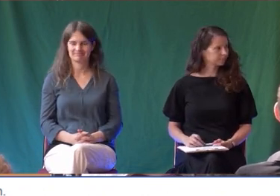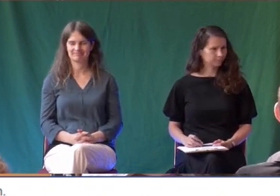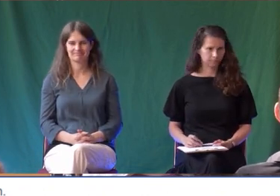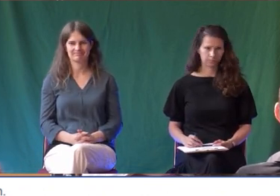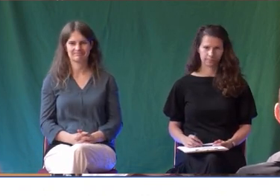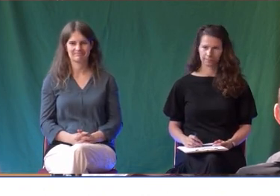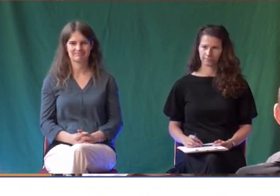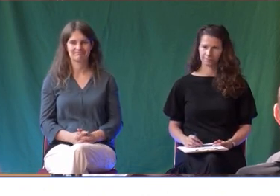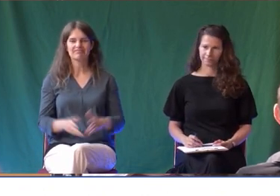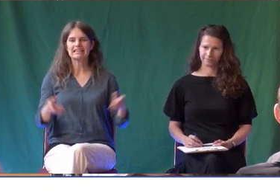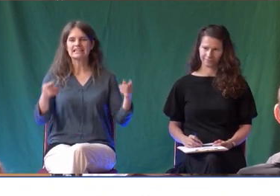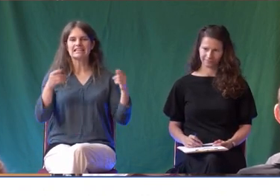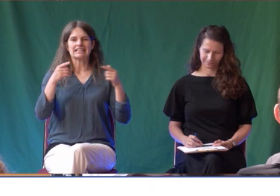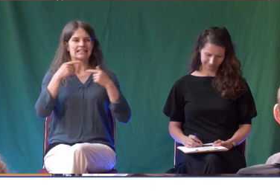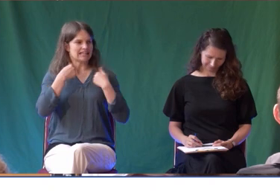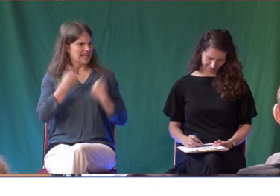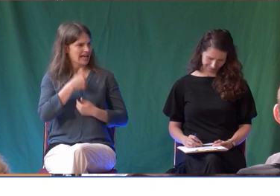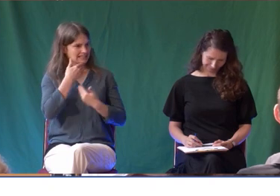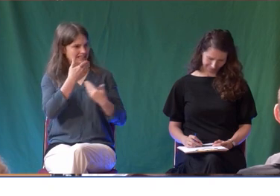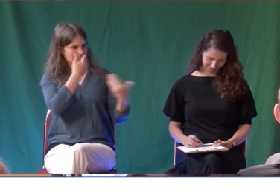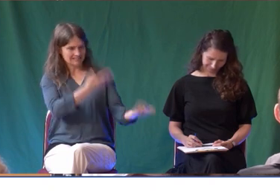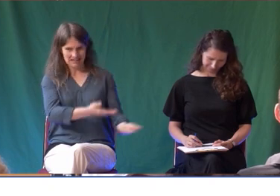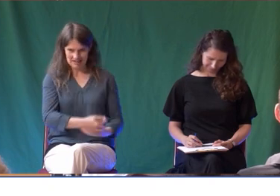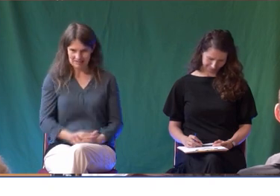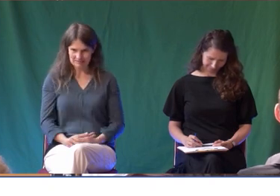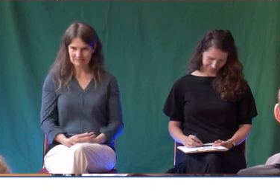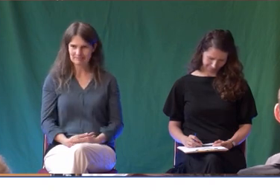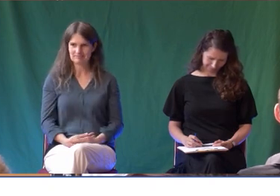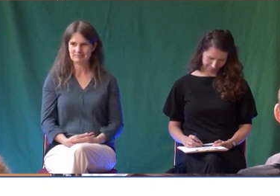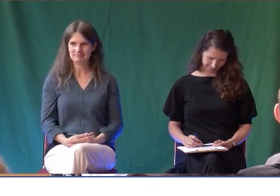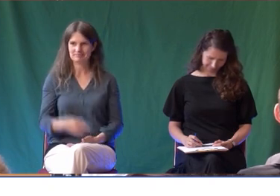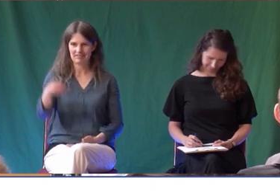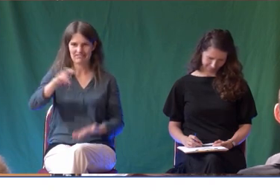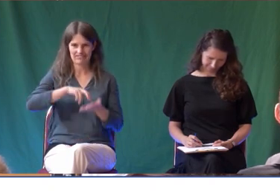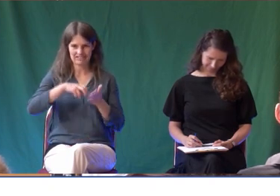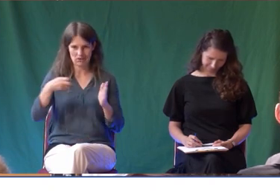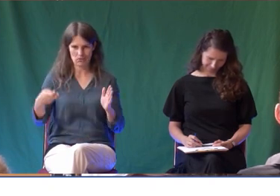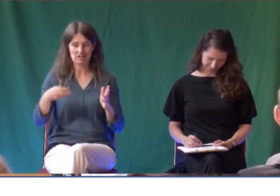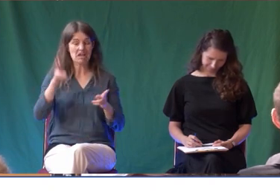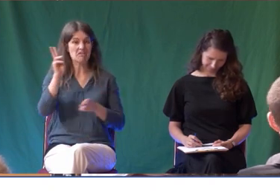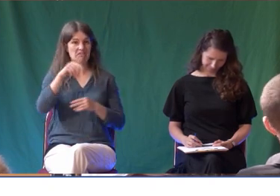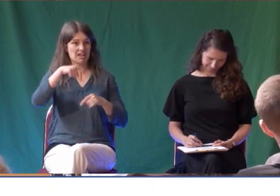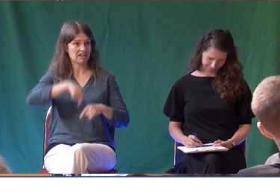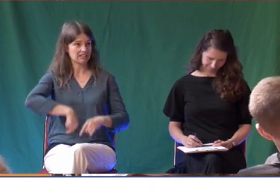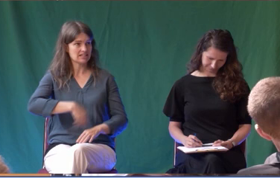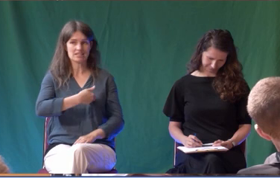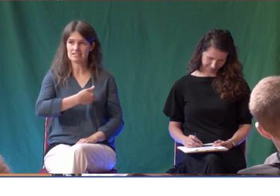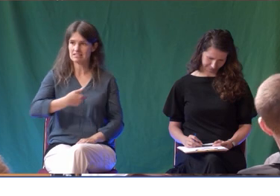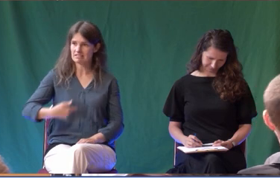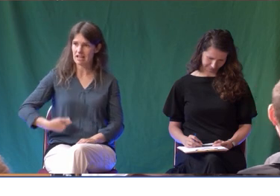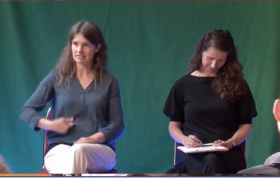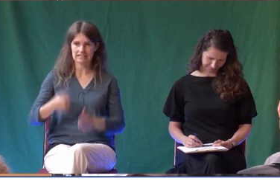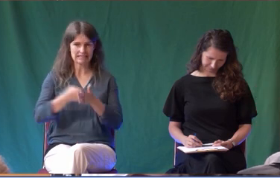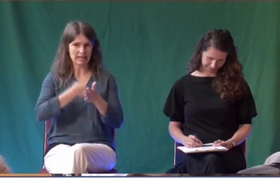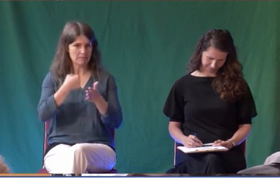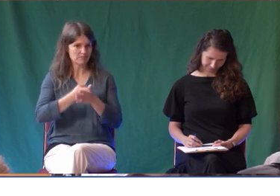herzlichen Dank Herr Welt wer macht sich in Sachsen stark für die Rechte von Kindern